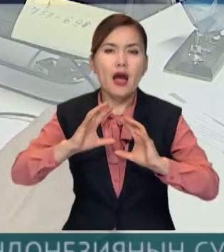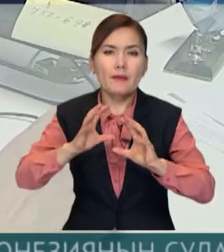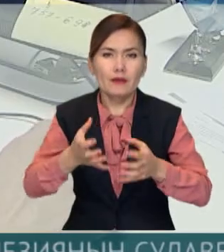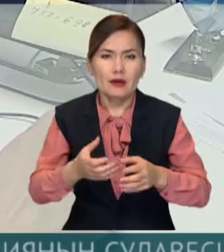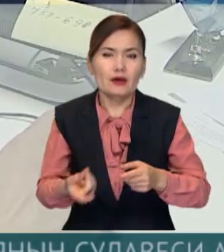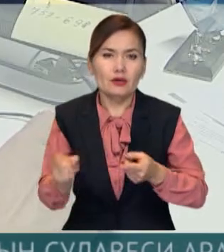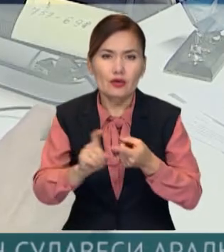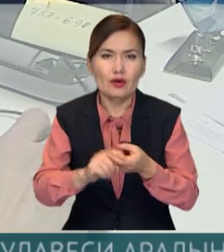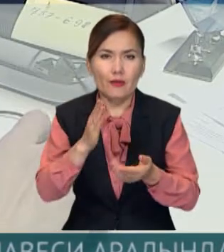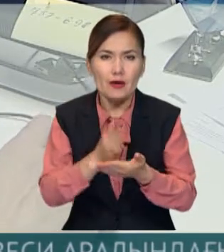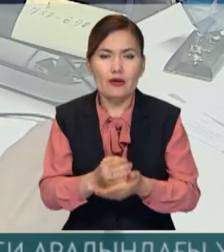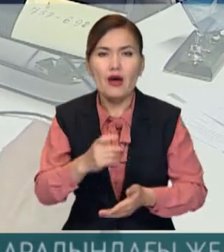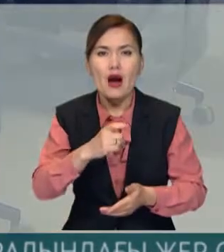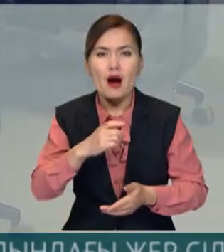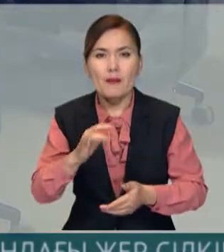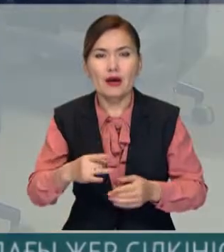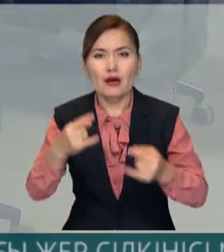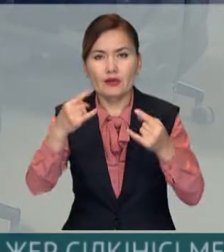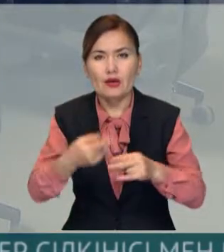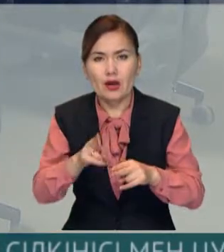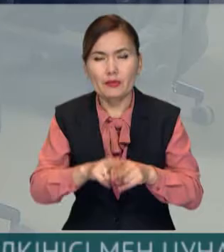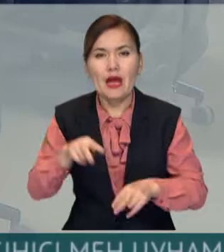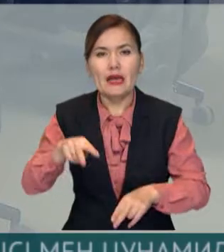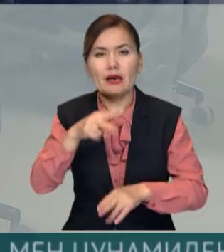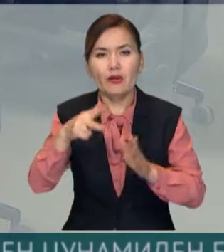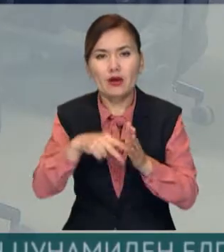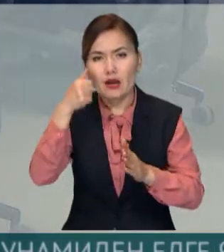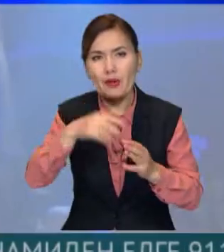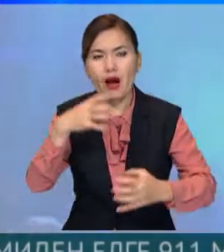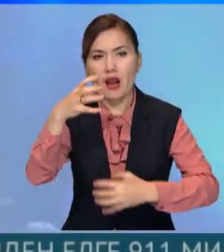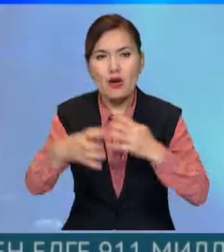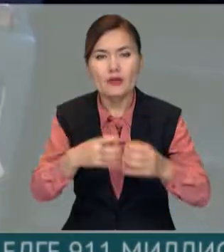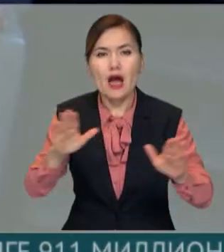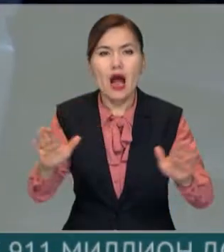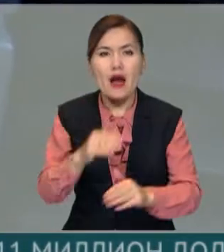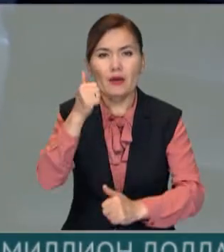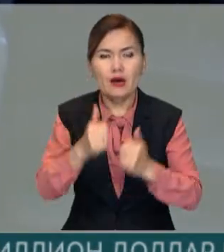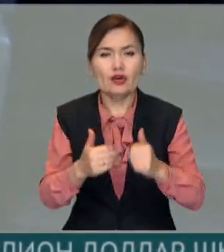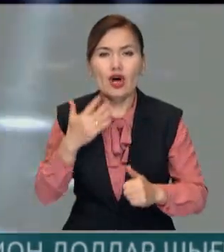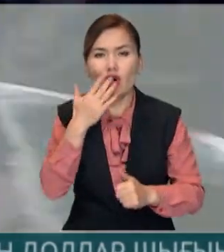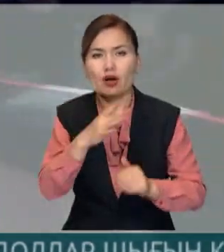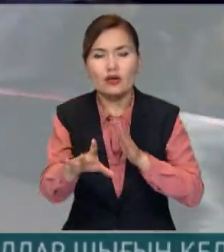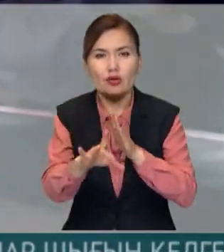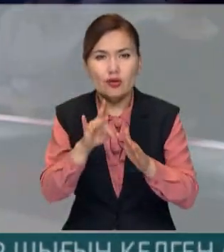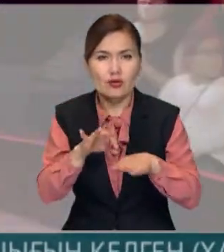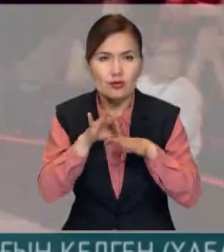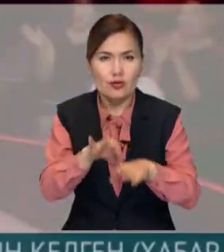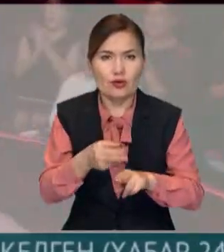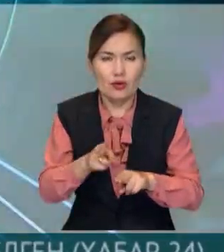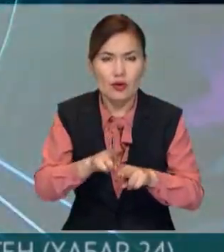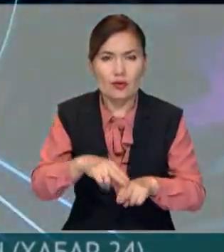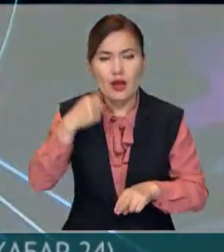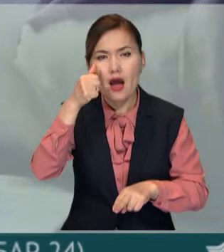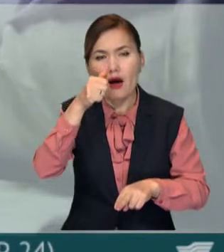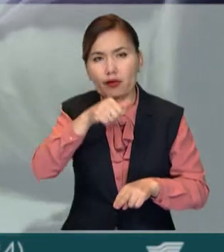мүше. Бұдан өзге хабар арнасы Junior Eurovision 2018 халықаралық ән байқауының ұлттық іріктеуін жүргізді. Тағы